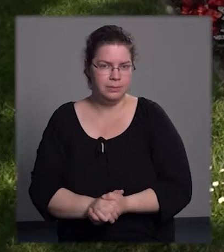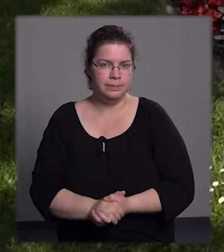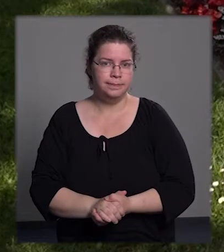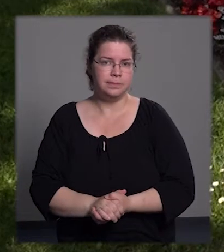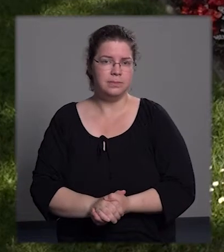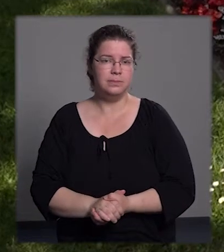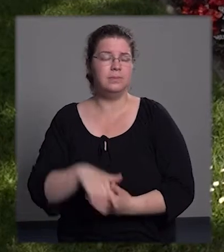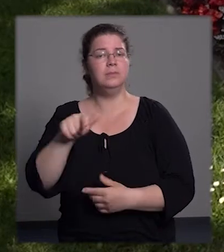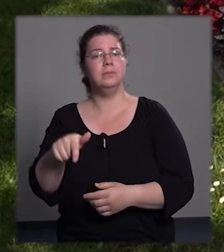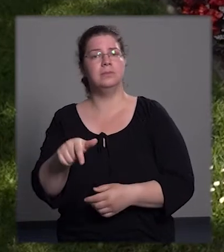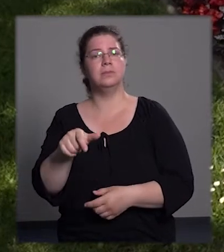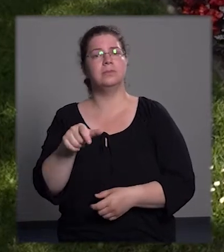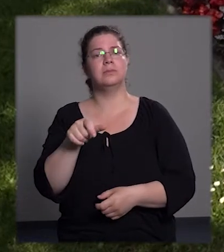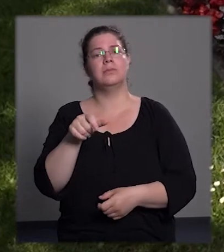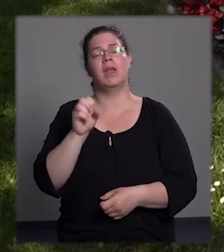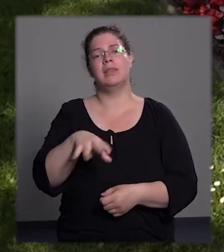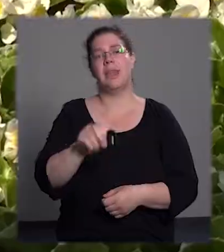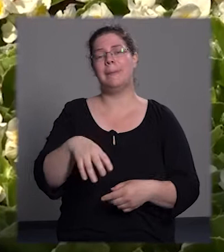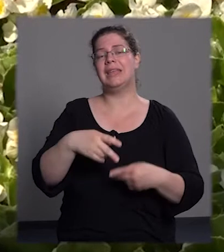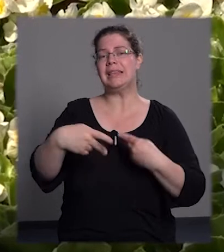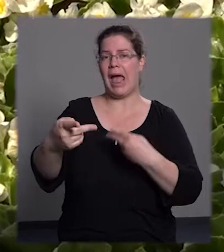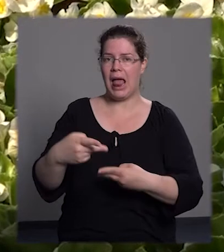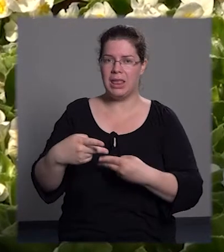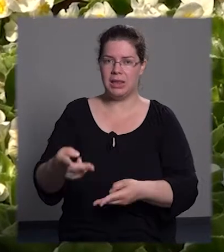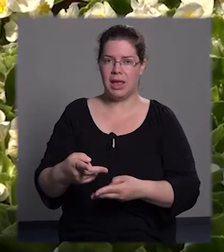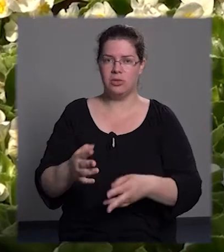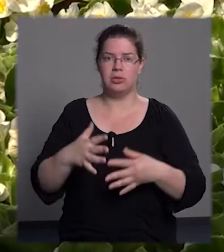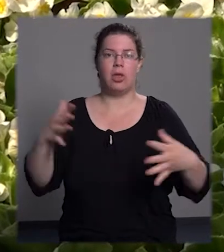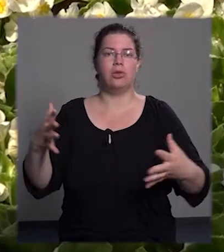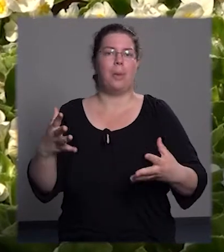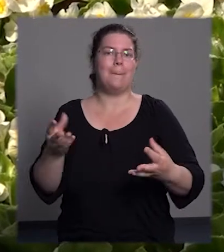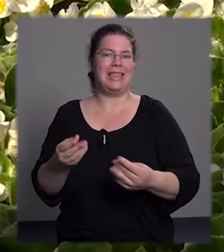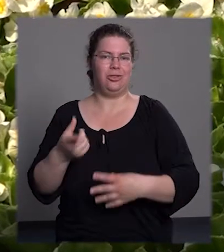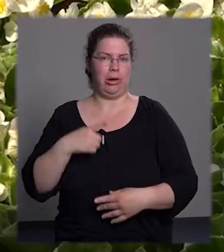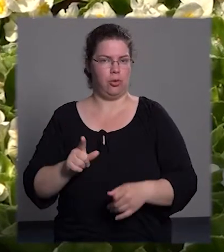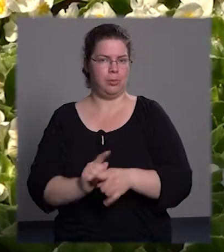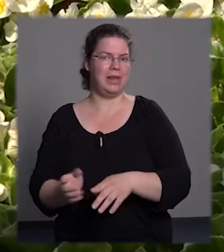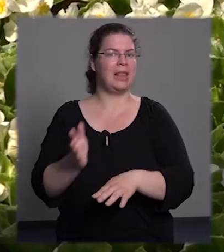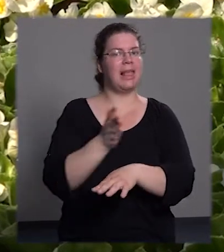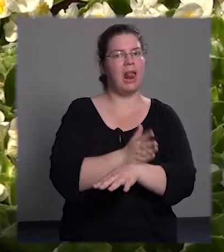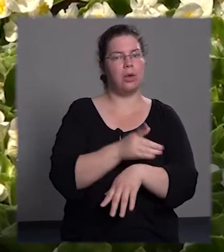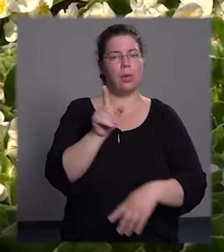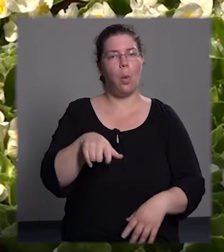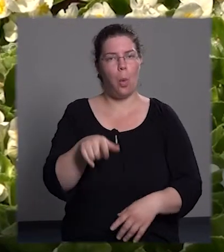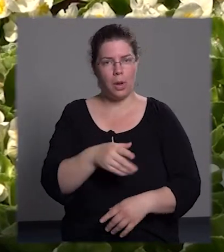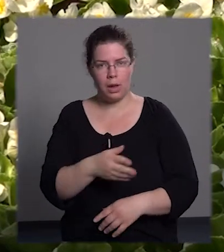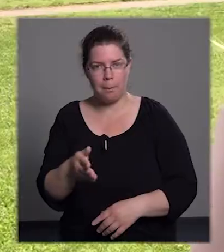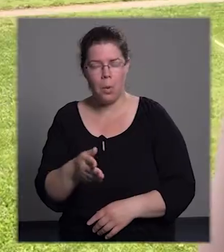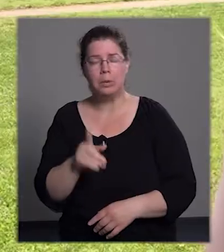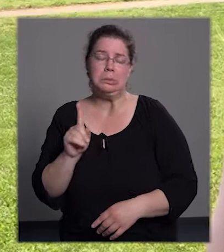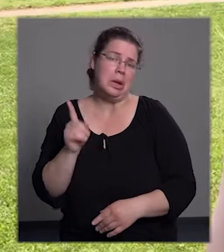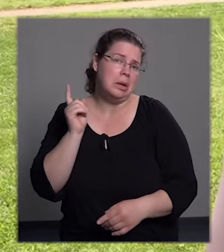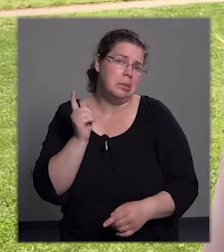A szemétszállítás ennek ellenére jóval nagyobb mennyiség volt, mint az előző hónapokban, de hát ez,